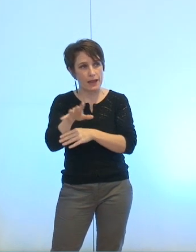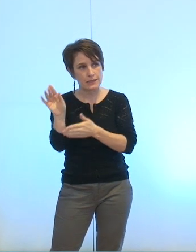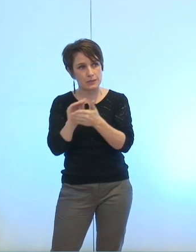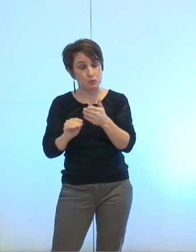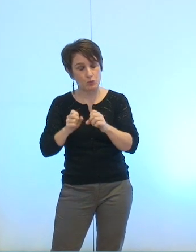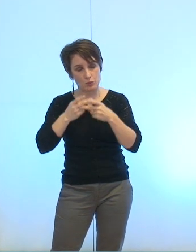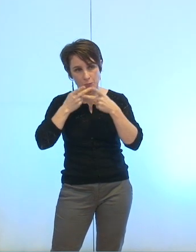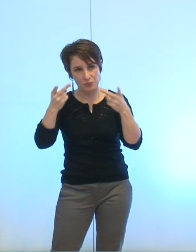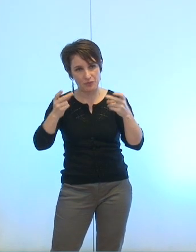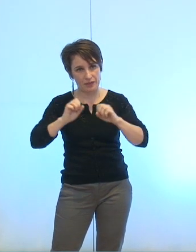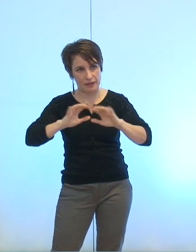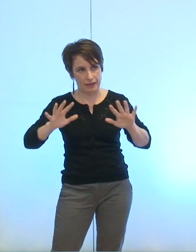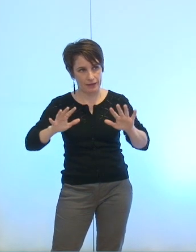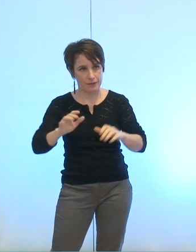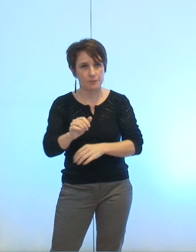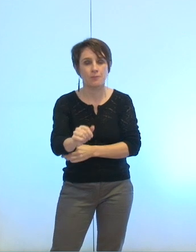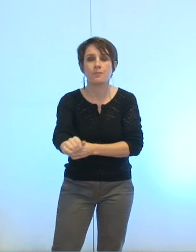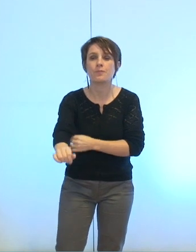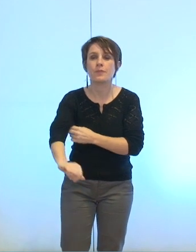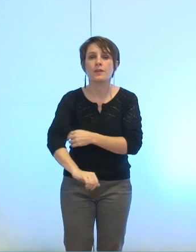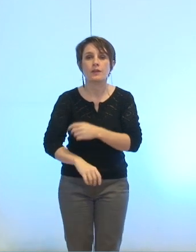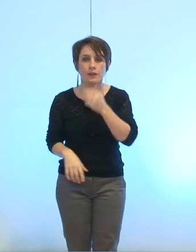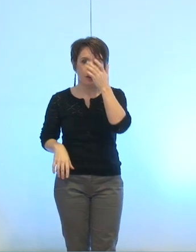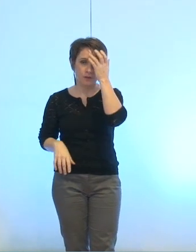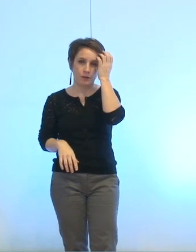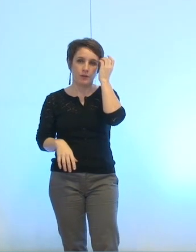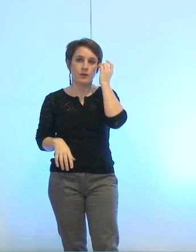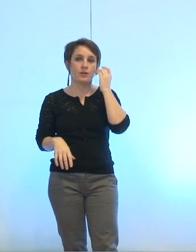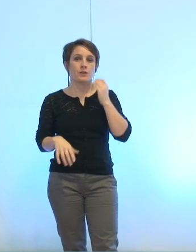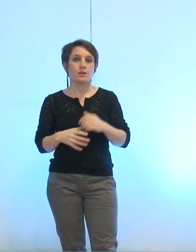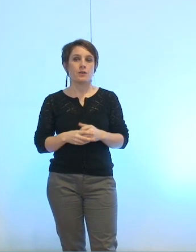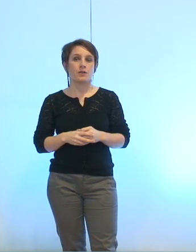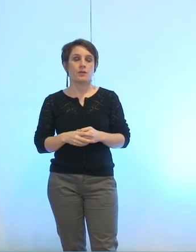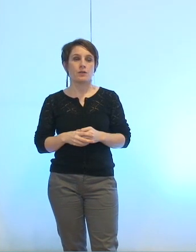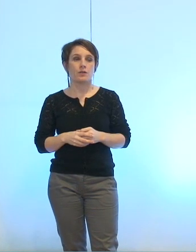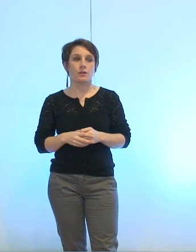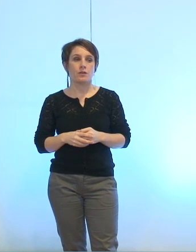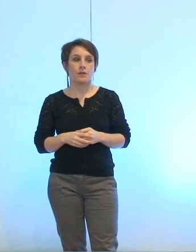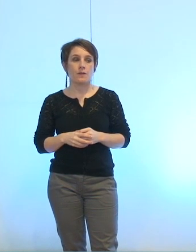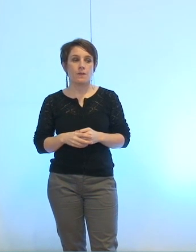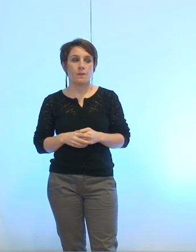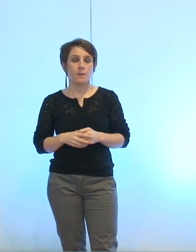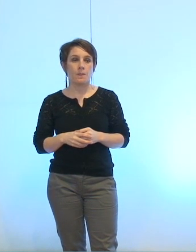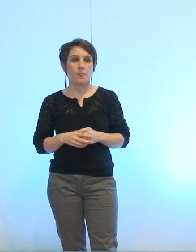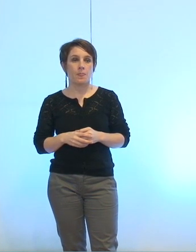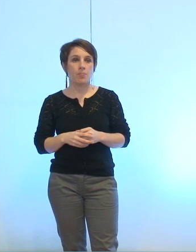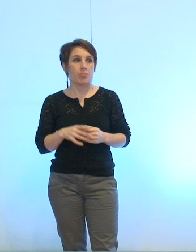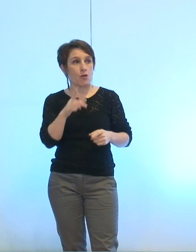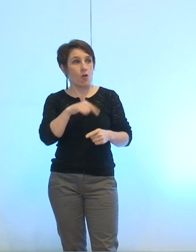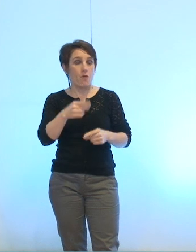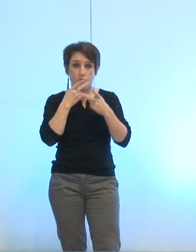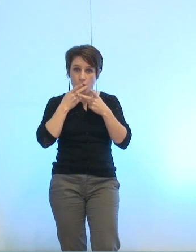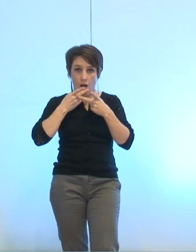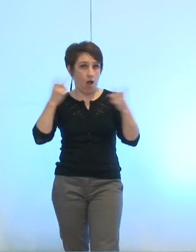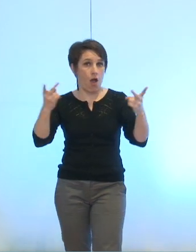que l'annonce précipitée qui explique d'ailleurs l'avenant de ce soir